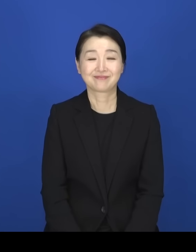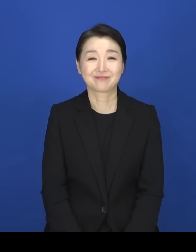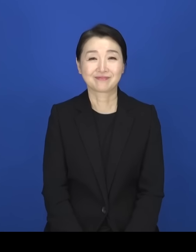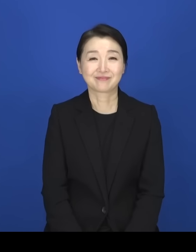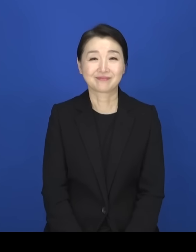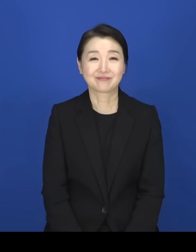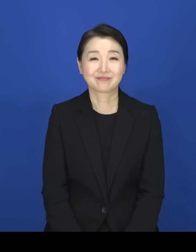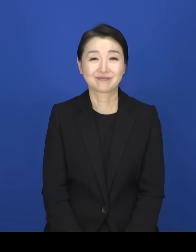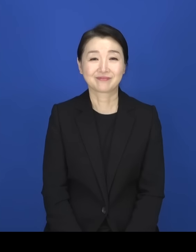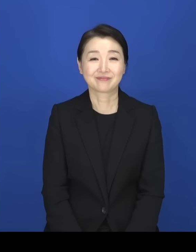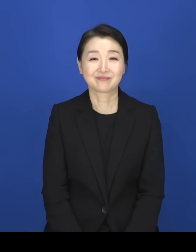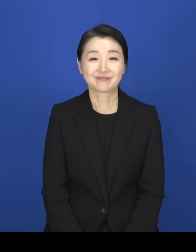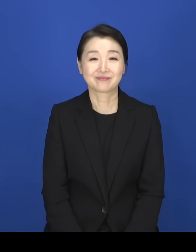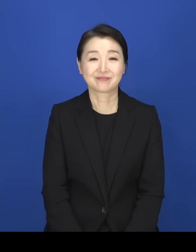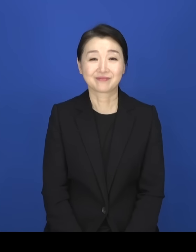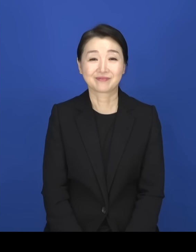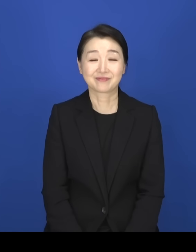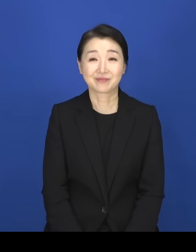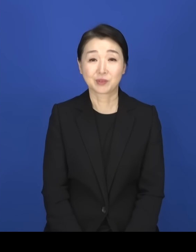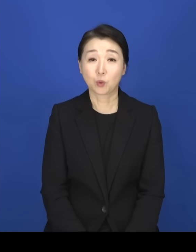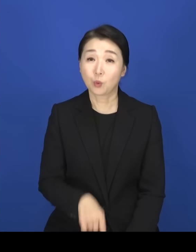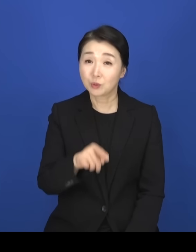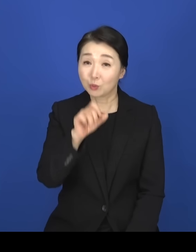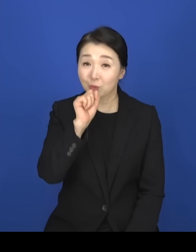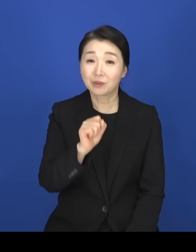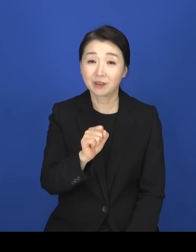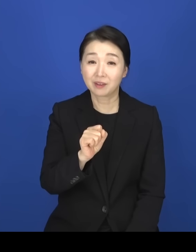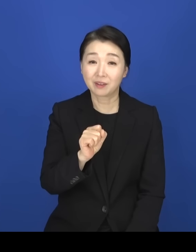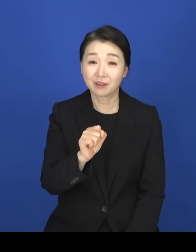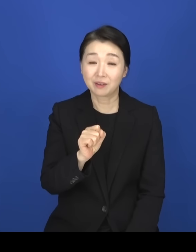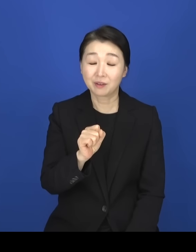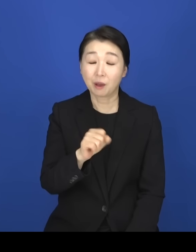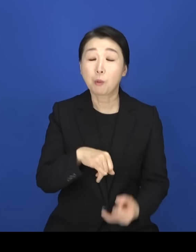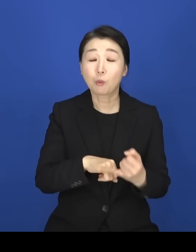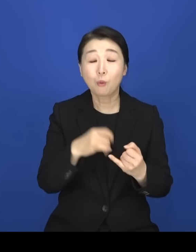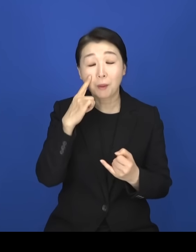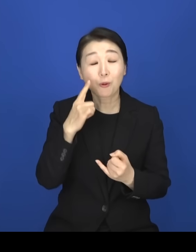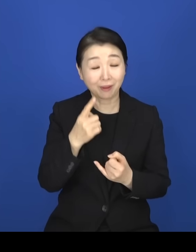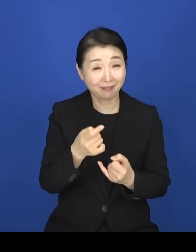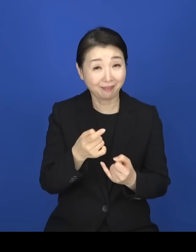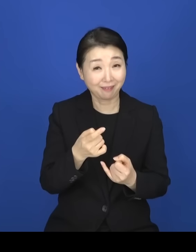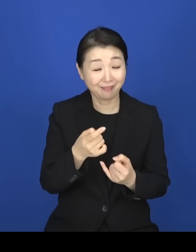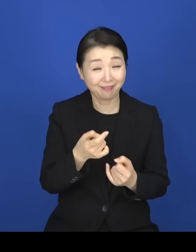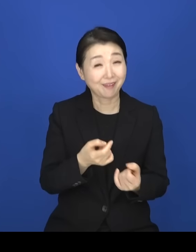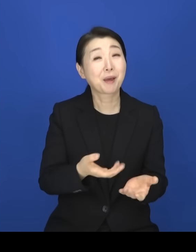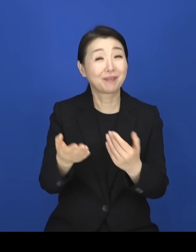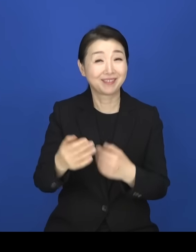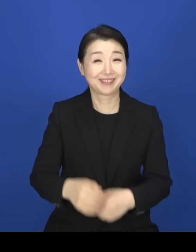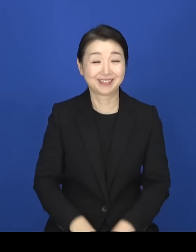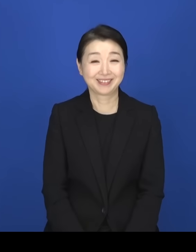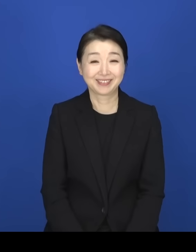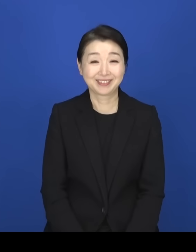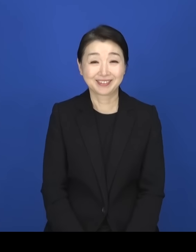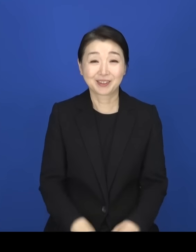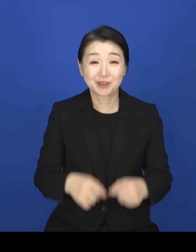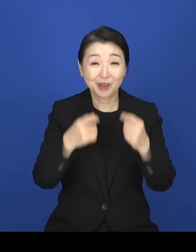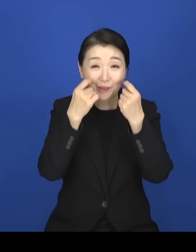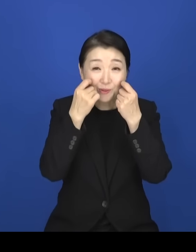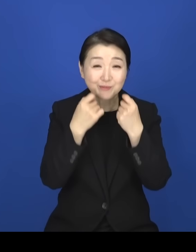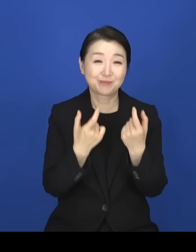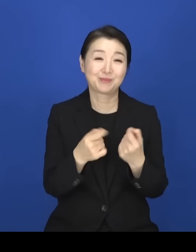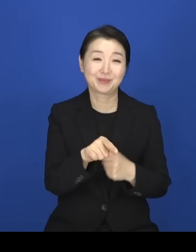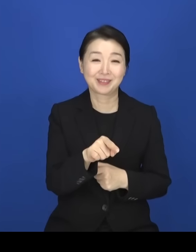아유 참 이게 감사합니다. 네. 이거 좋네요. 네. 이거 한번 꼭 하게. 그래요. 그냥 눈물이 뚝뚝 눈물을